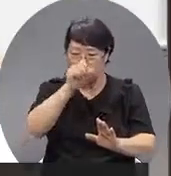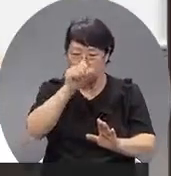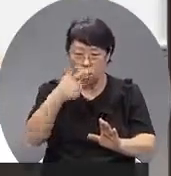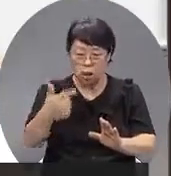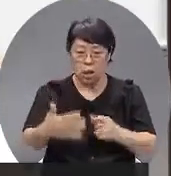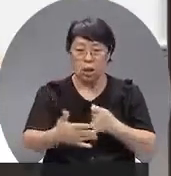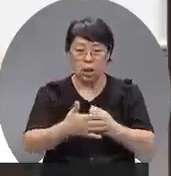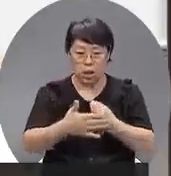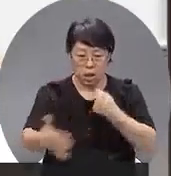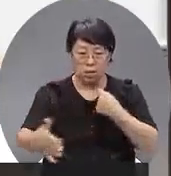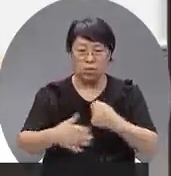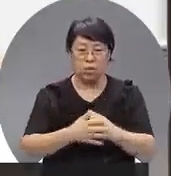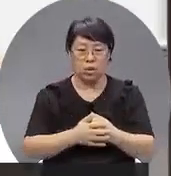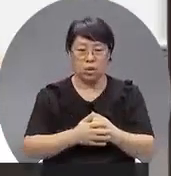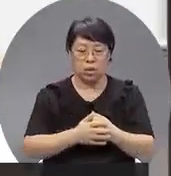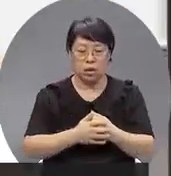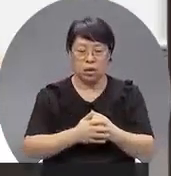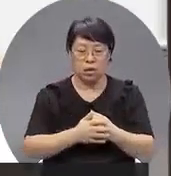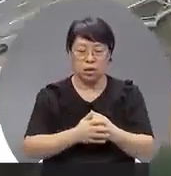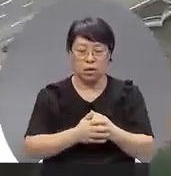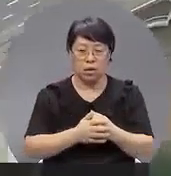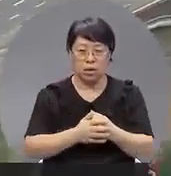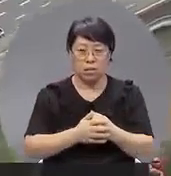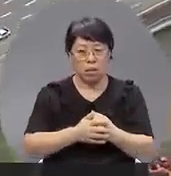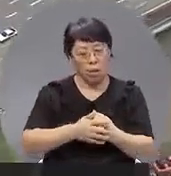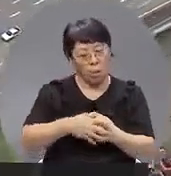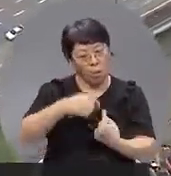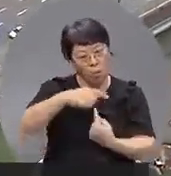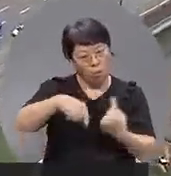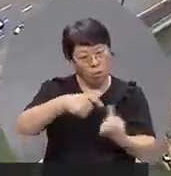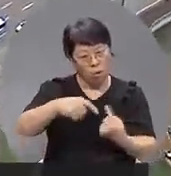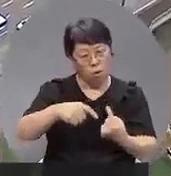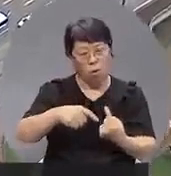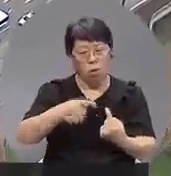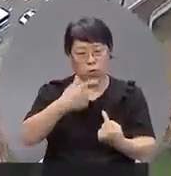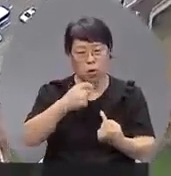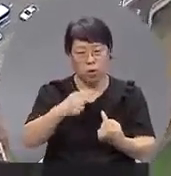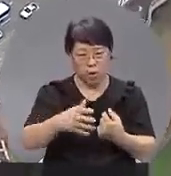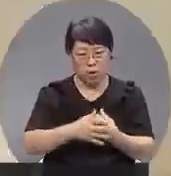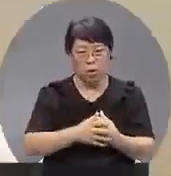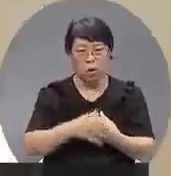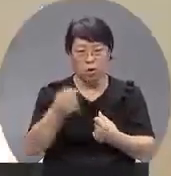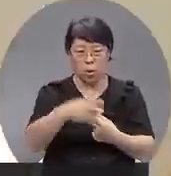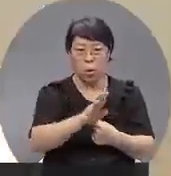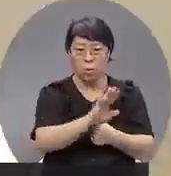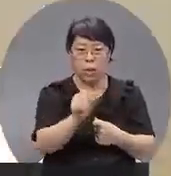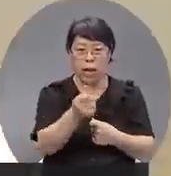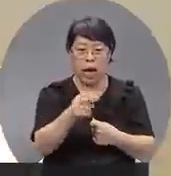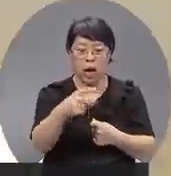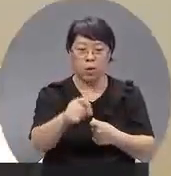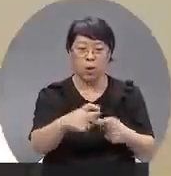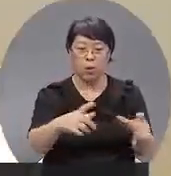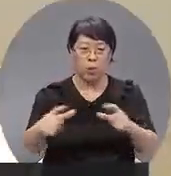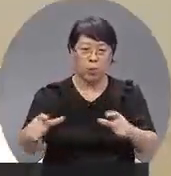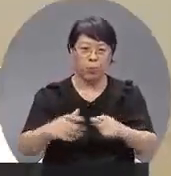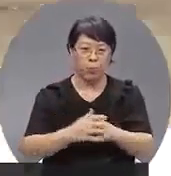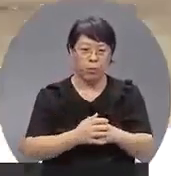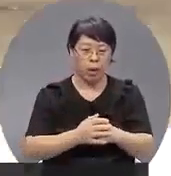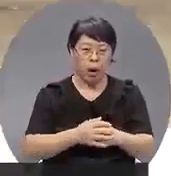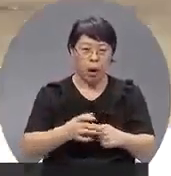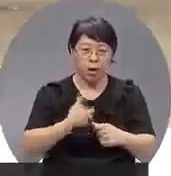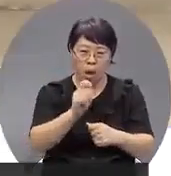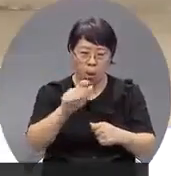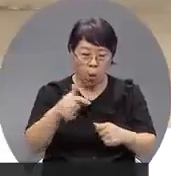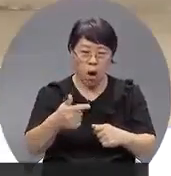수위 상승에 대해서 대비하지 못했던 것 같고요. 반면 똑같이 상습 침수 구역이었던 비하동 일대는 앞서 주요 관로